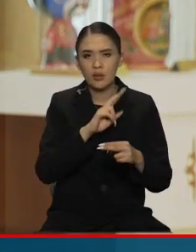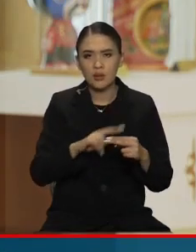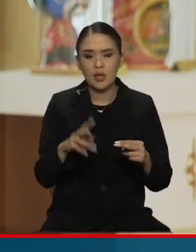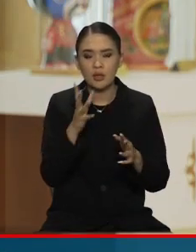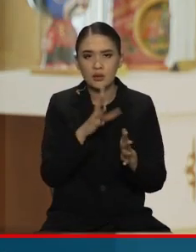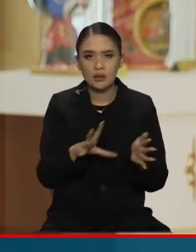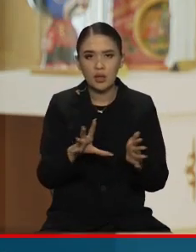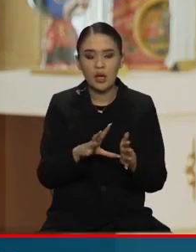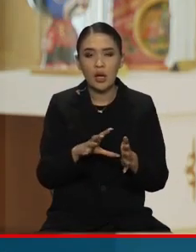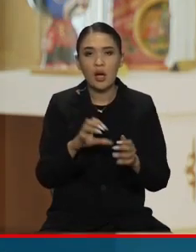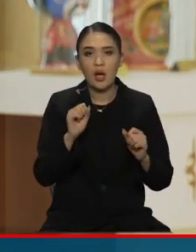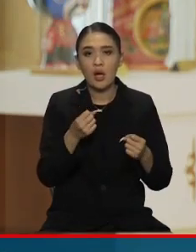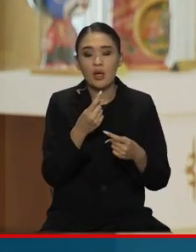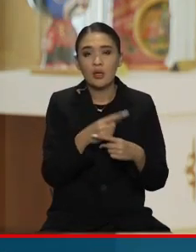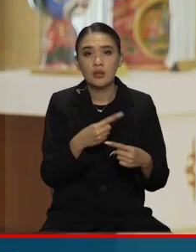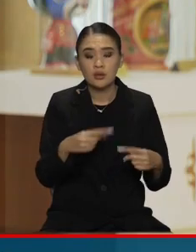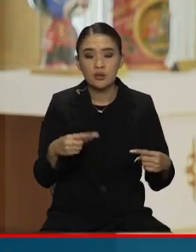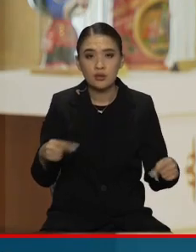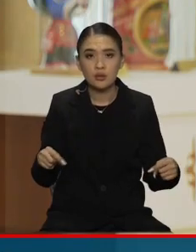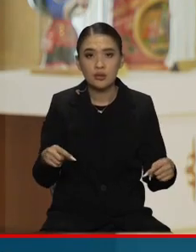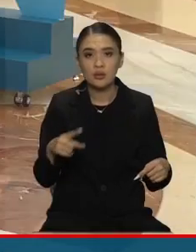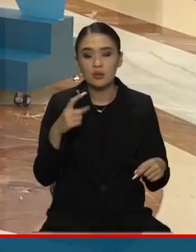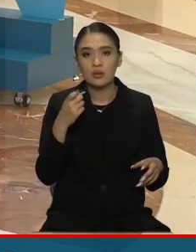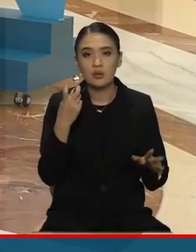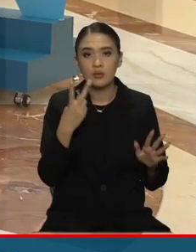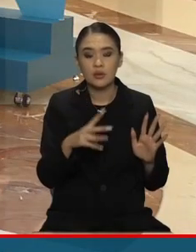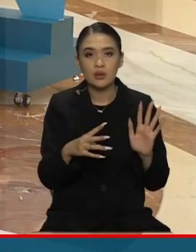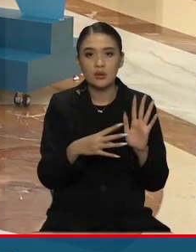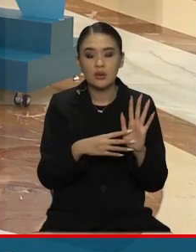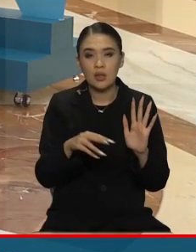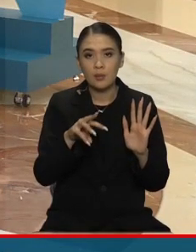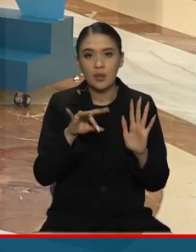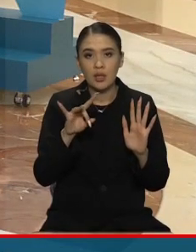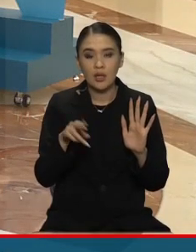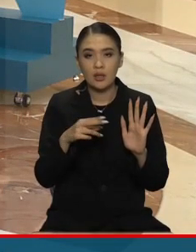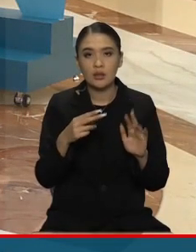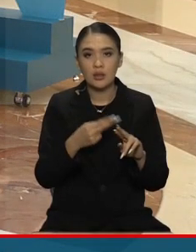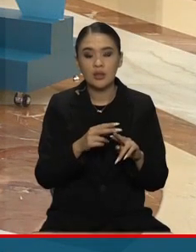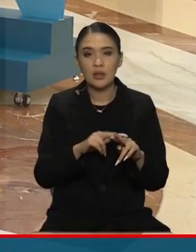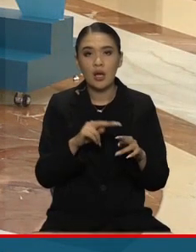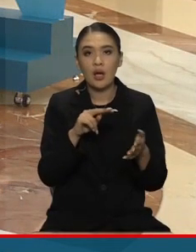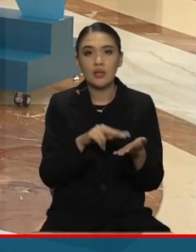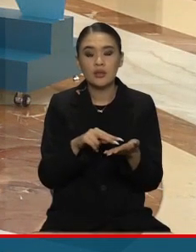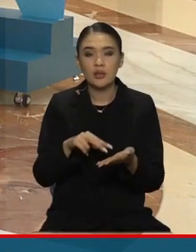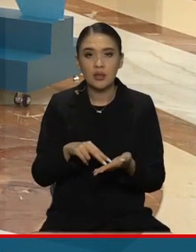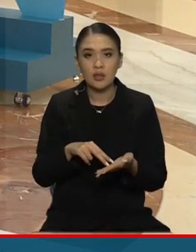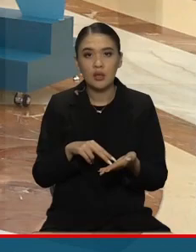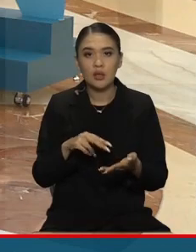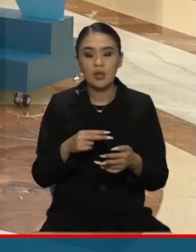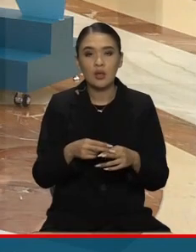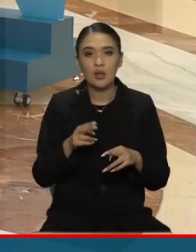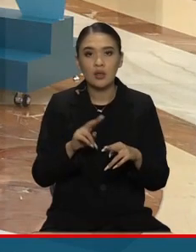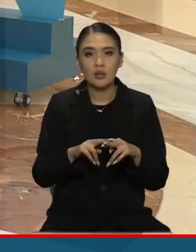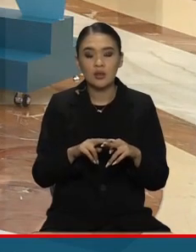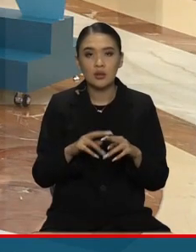остальную пределах 120 млрд это оценка идёт скажем косвенная